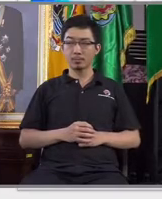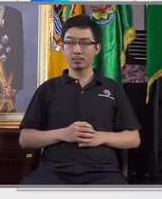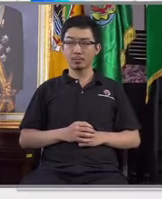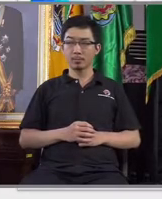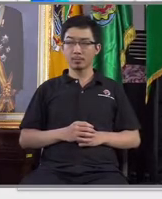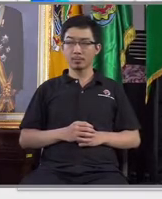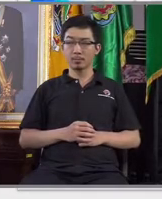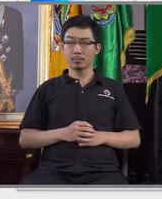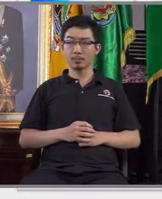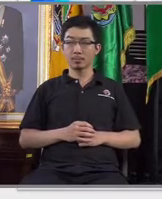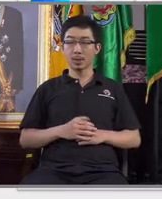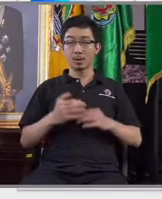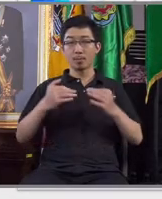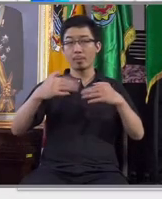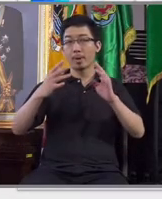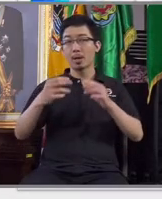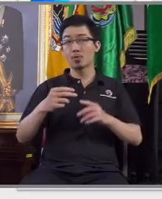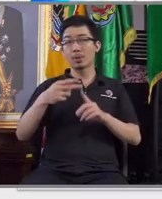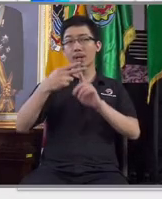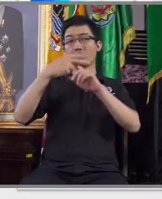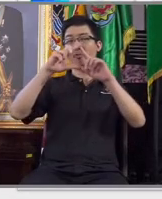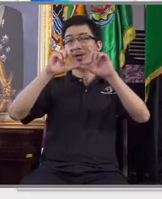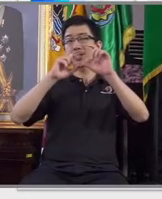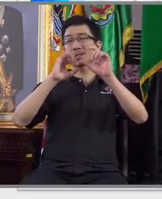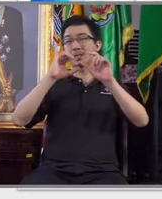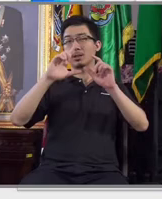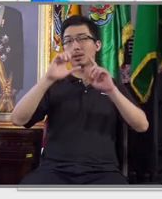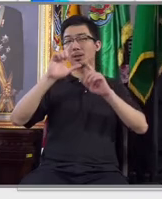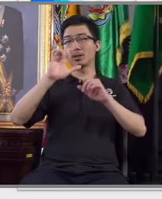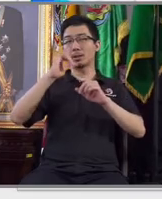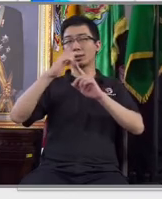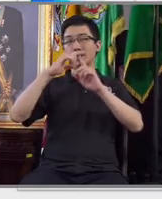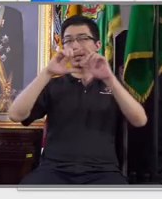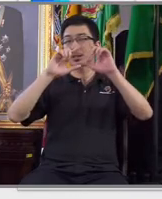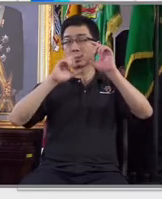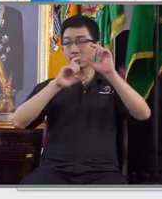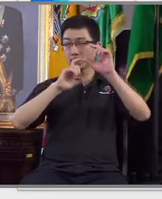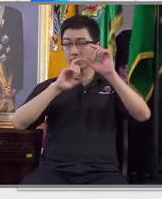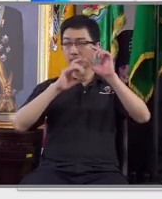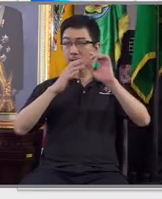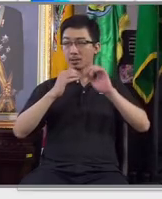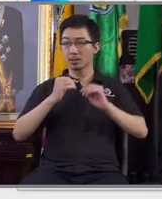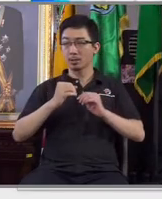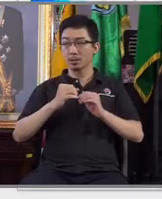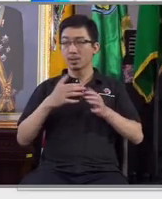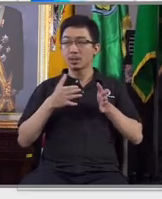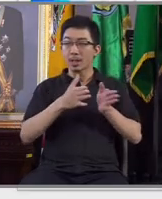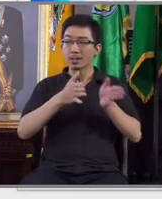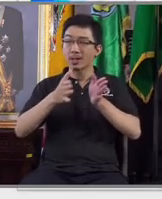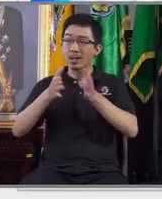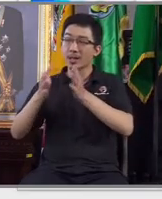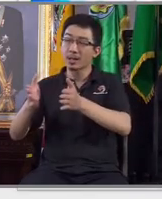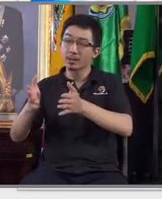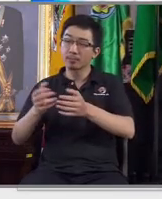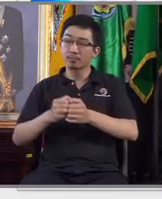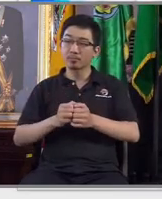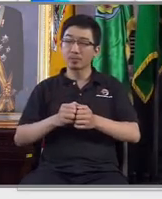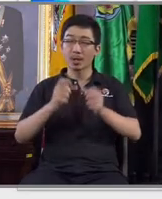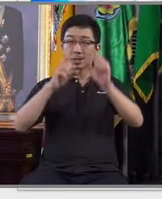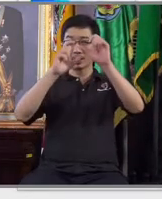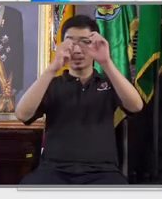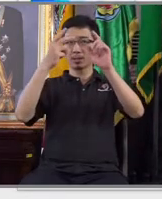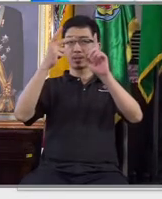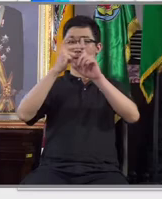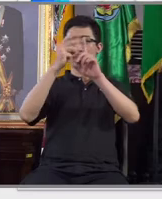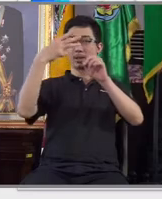sekunder, shelter penimbunan sampah, jembatan menuju TPA, jembatan timbang, dan gedung